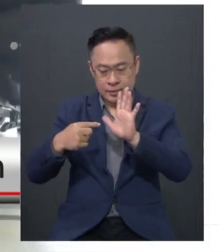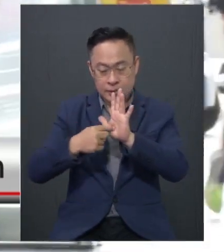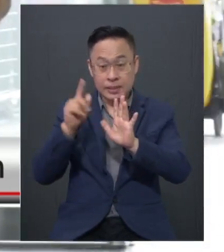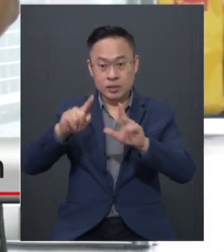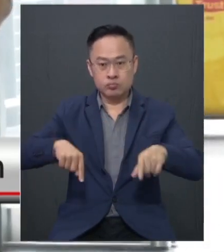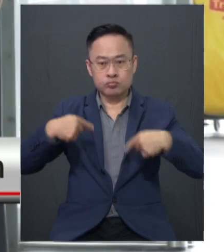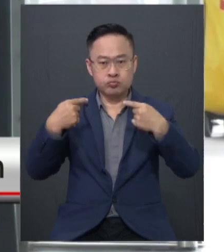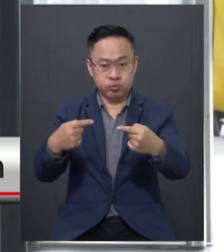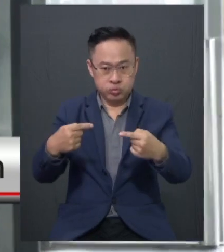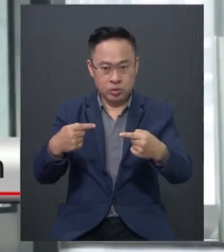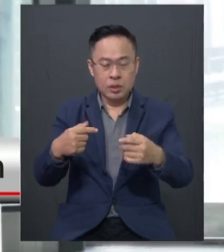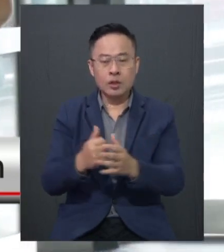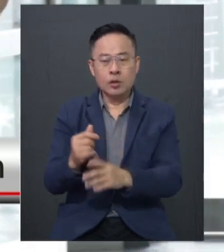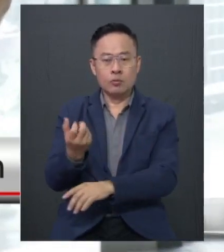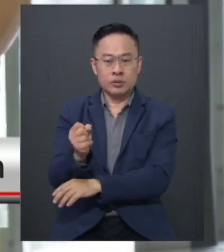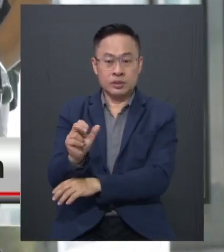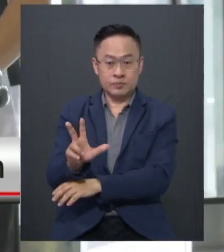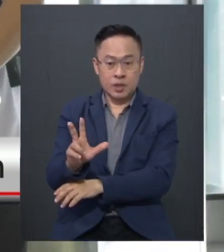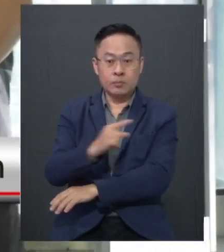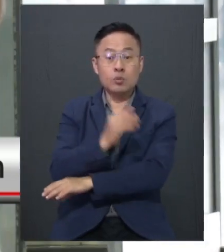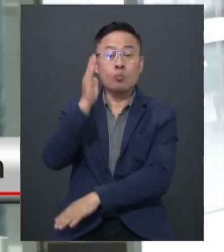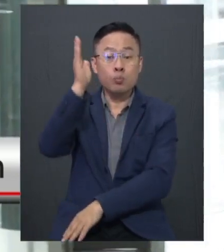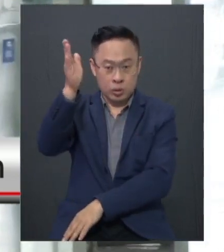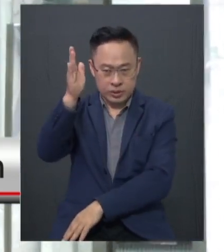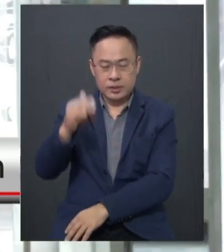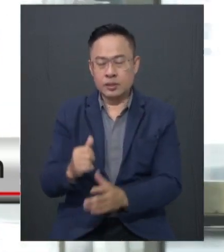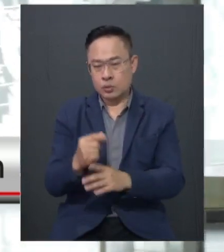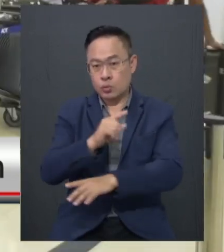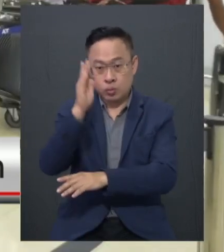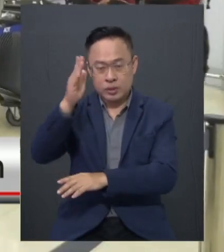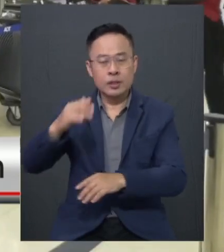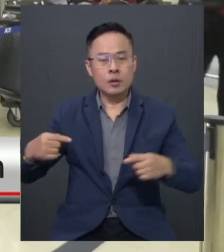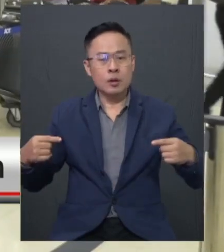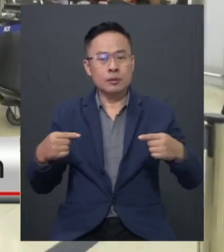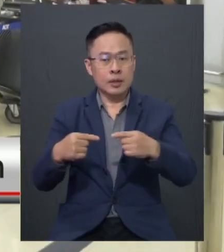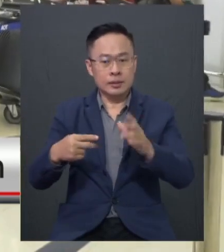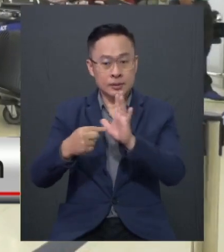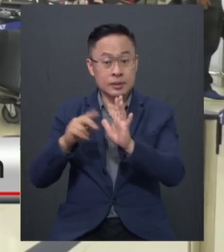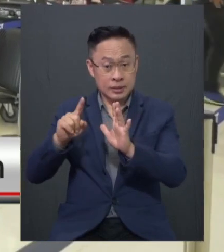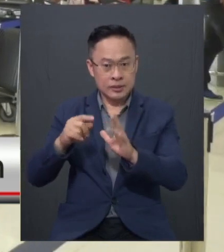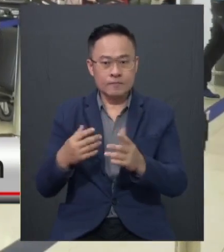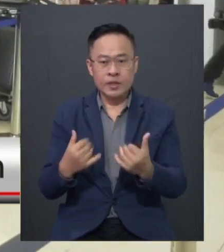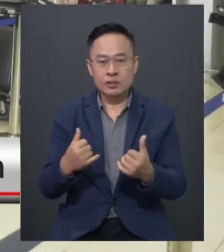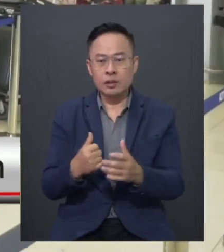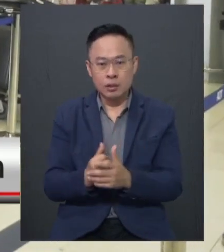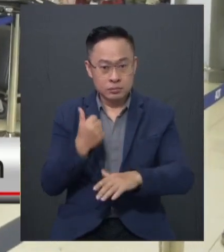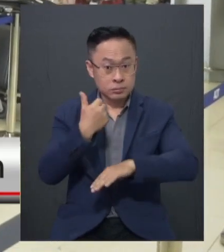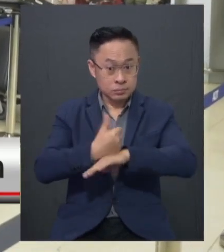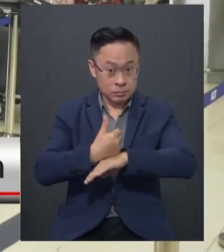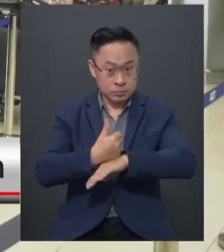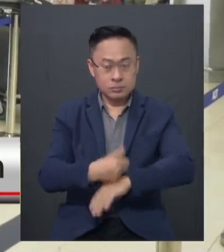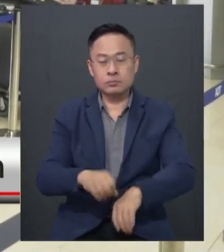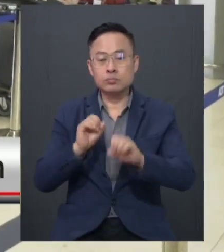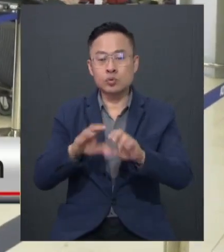กครับ13มกราคมนี้นะครับพรุ่งนี้แล้วนะแป๊บเดียวนะครับทีนี้ก่อนการเดินทางครับมาโน่ครับเฮดโค้ชทีมชาติ